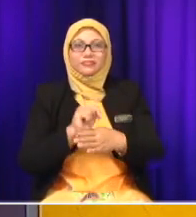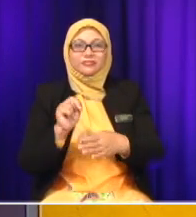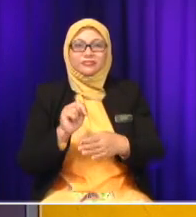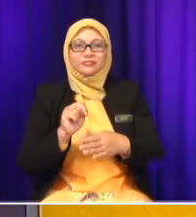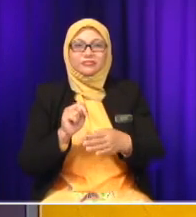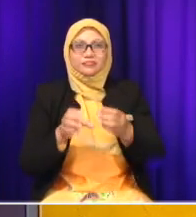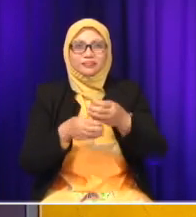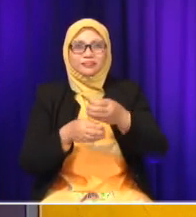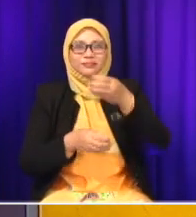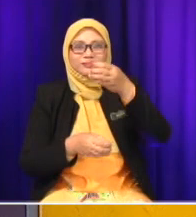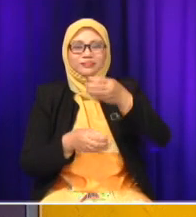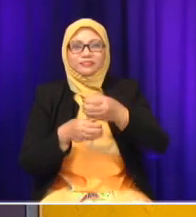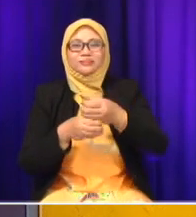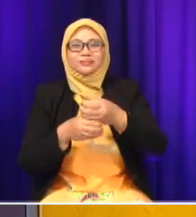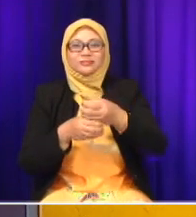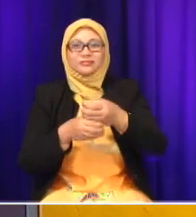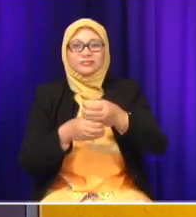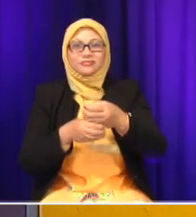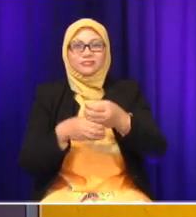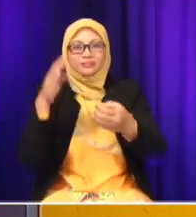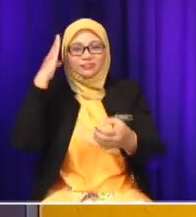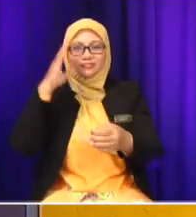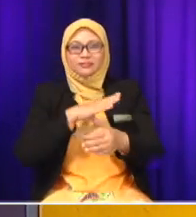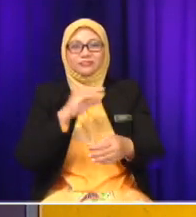silinder block baik